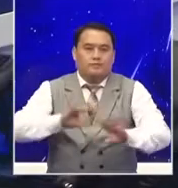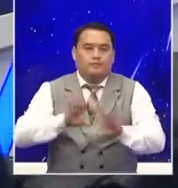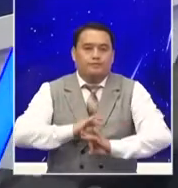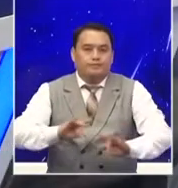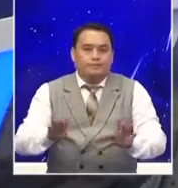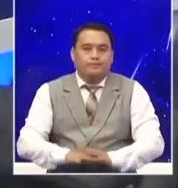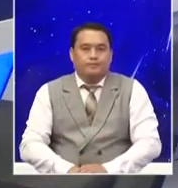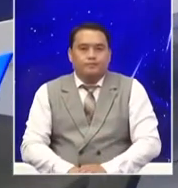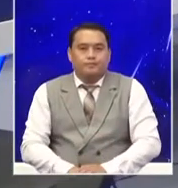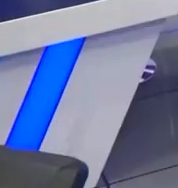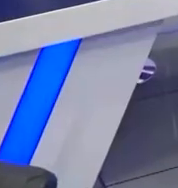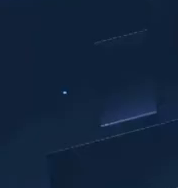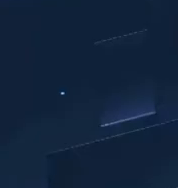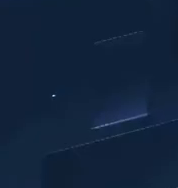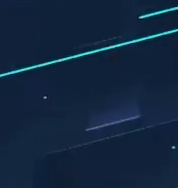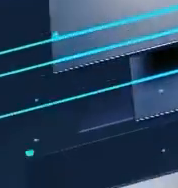о самом главном.